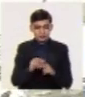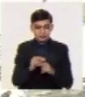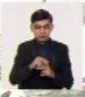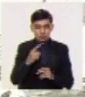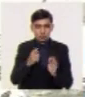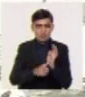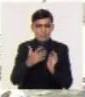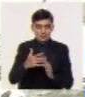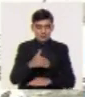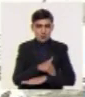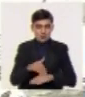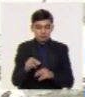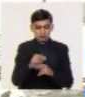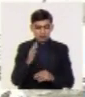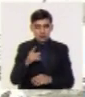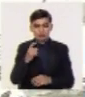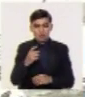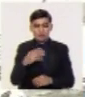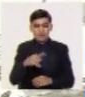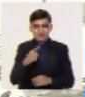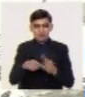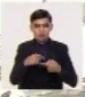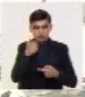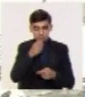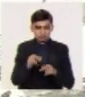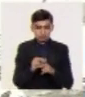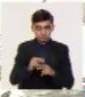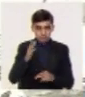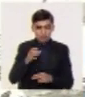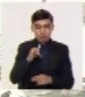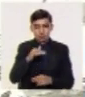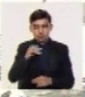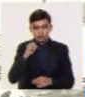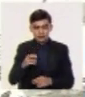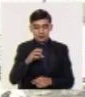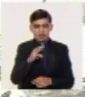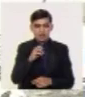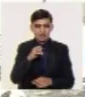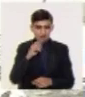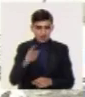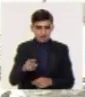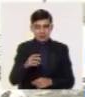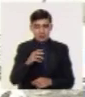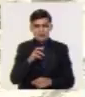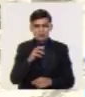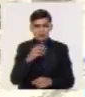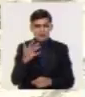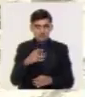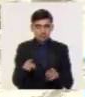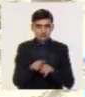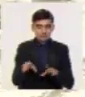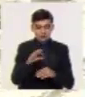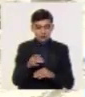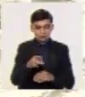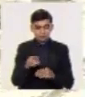шағын аудандағы 141 көшеге 22 шақырым жол төселінеді. Ол Өжет, Самғау, Шаңырақ 5 шағын аудандары.